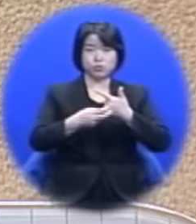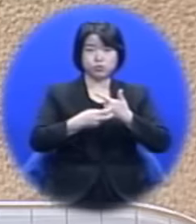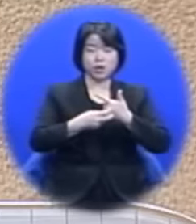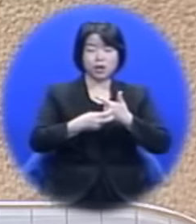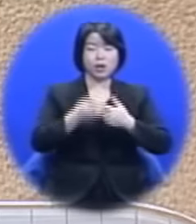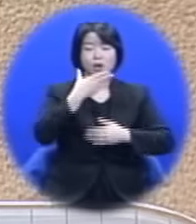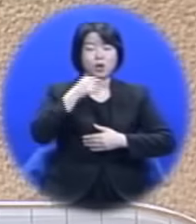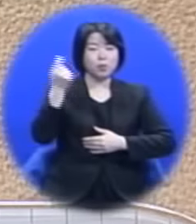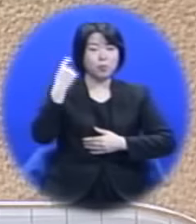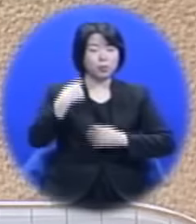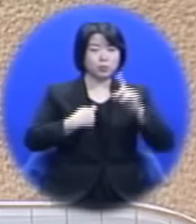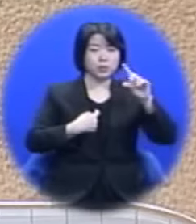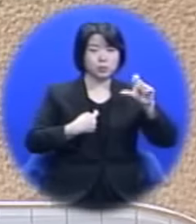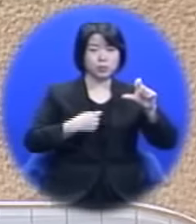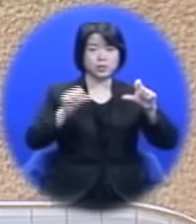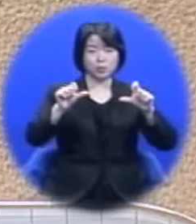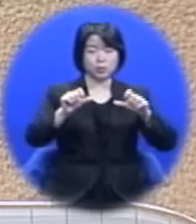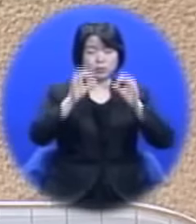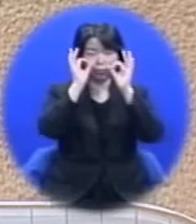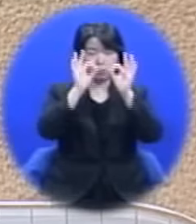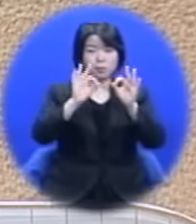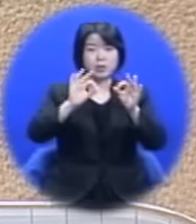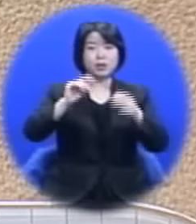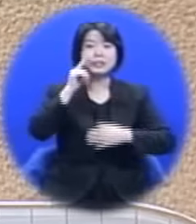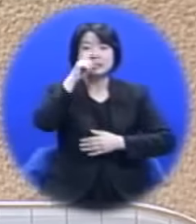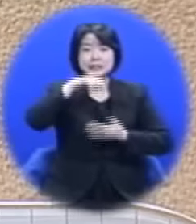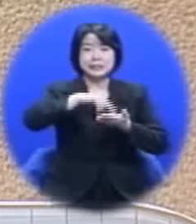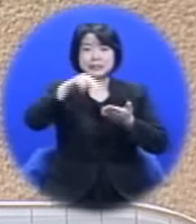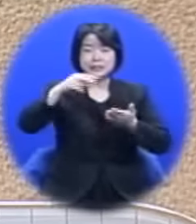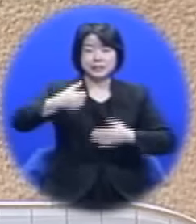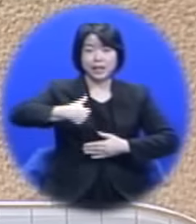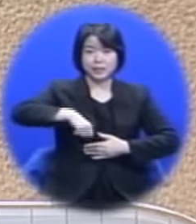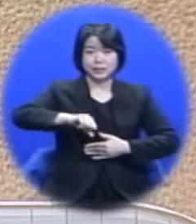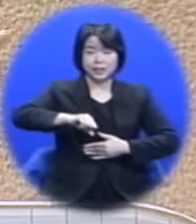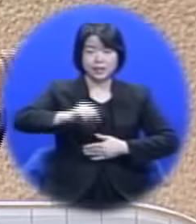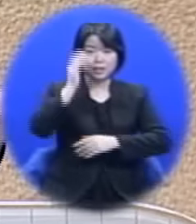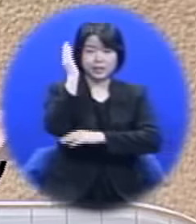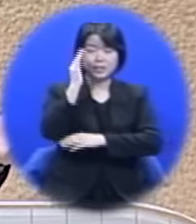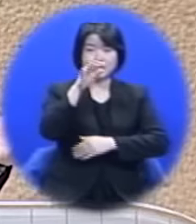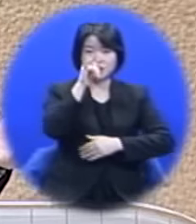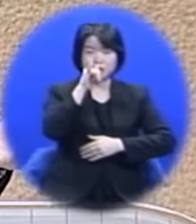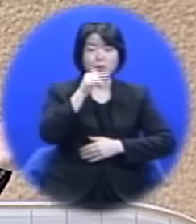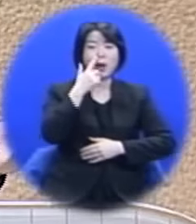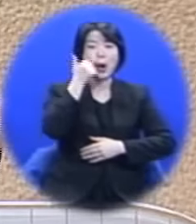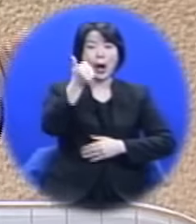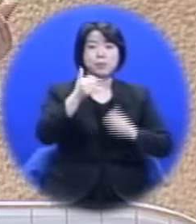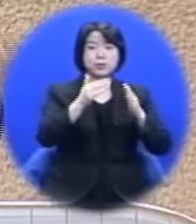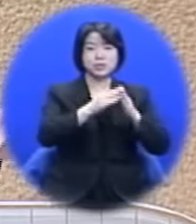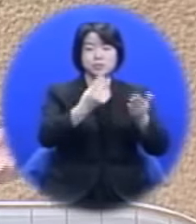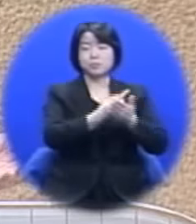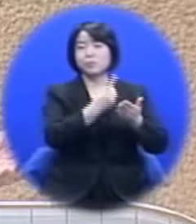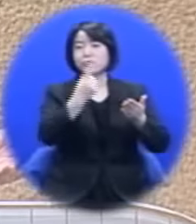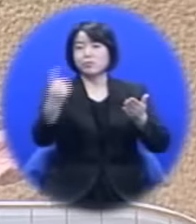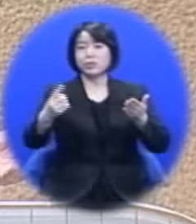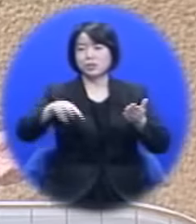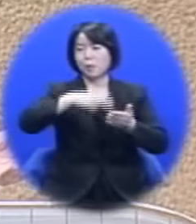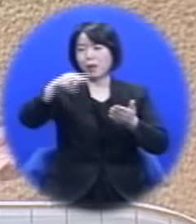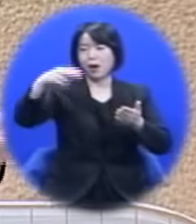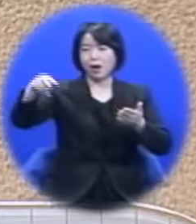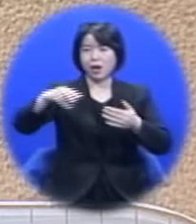탕자의 이야기가 나오는데 그 탕자가 아버지 집을 떠나서 허랑 방탕하게 살다가 다